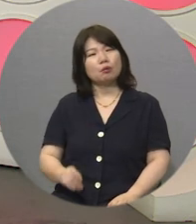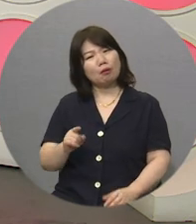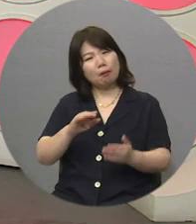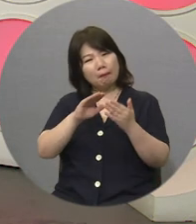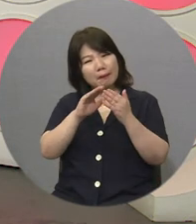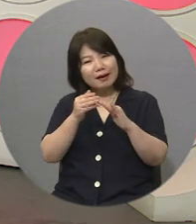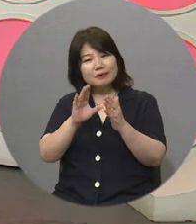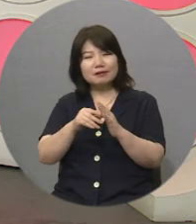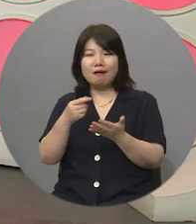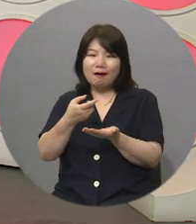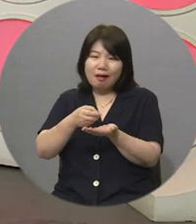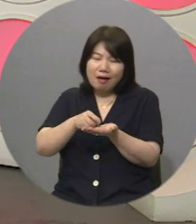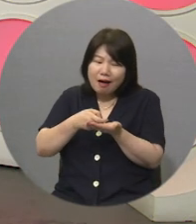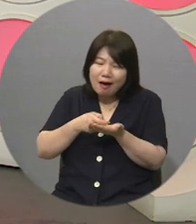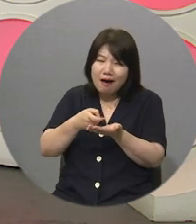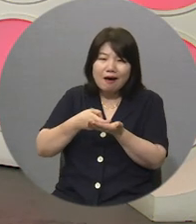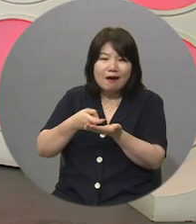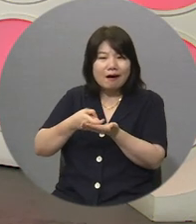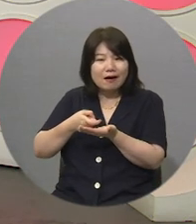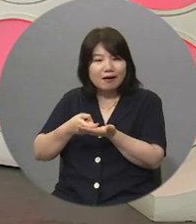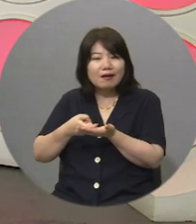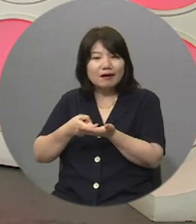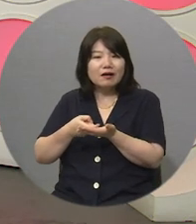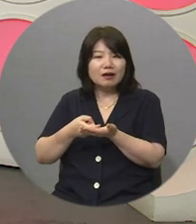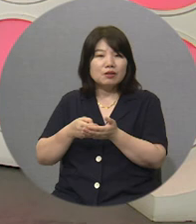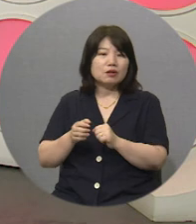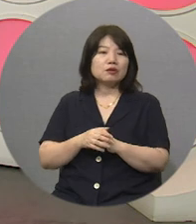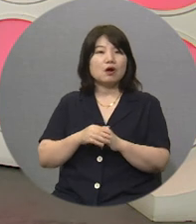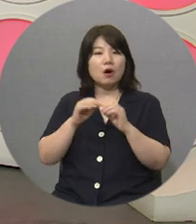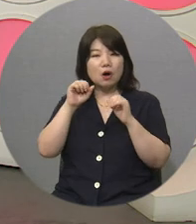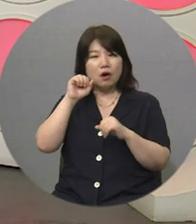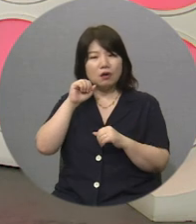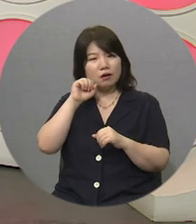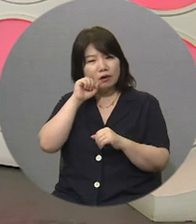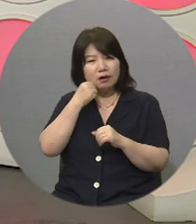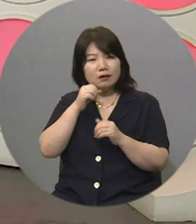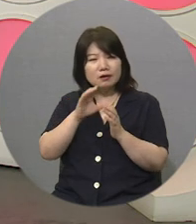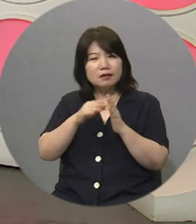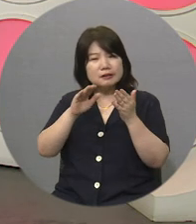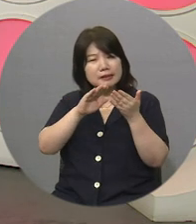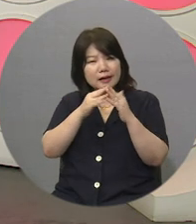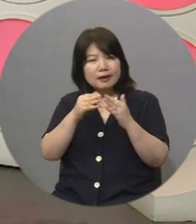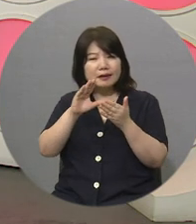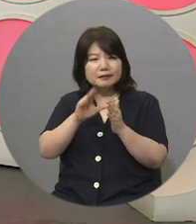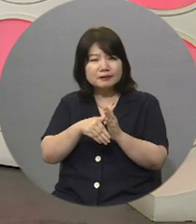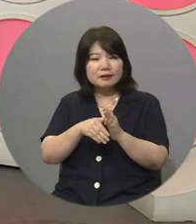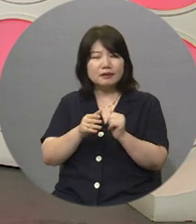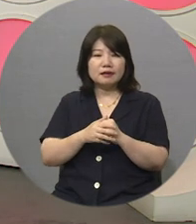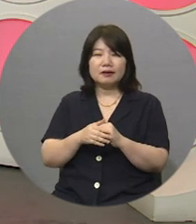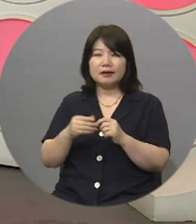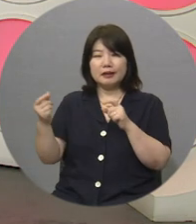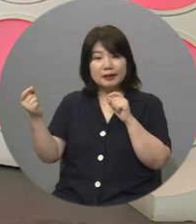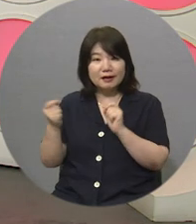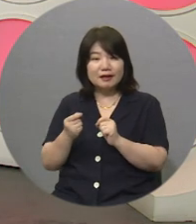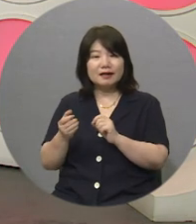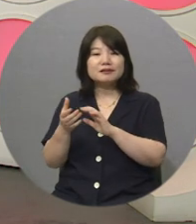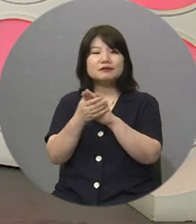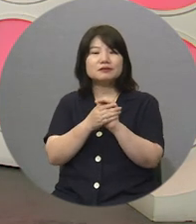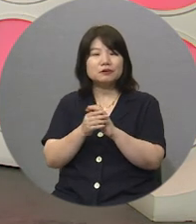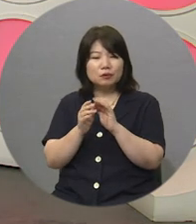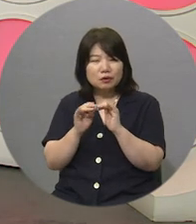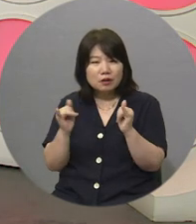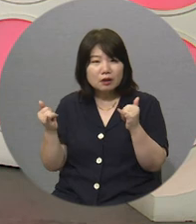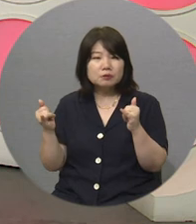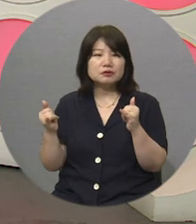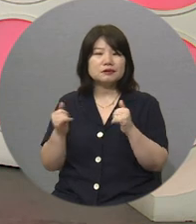어려울수록 네. 근검절약. 네. 근검절약. 또 이거 좋지만 또 어려울 때 어려울 때일수록 또 옆에 지인 분들 중에